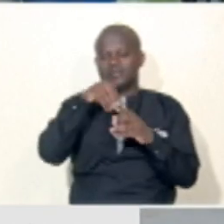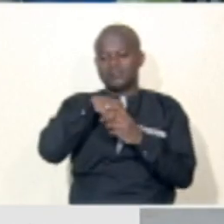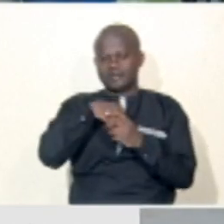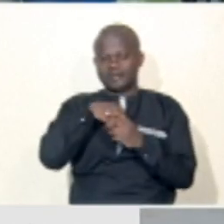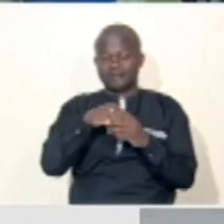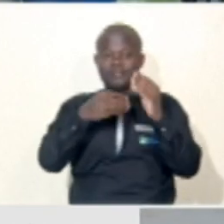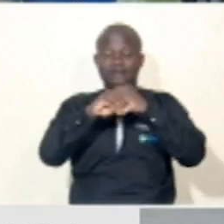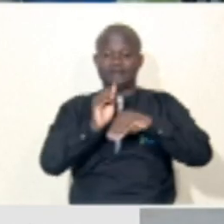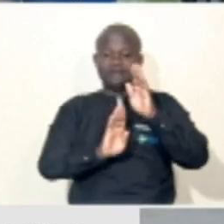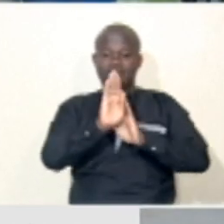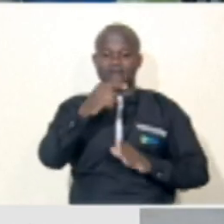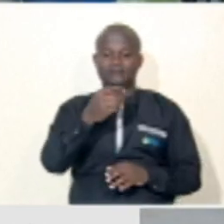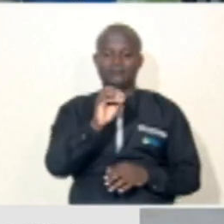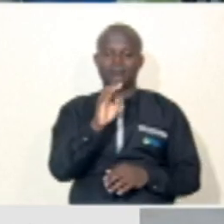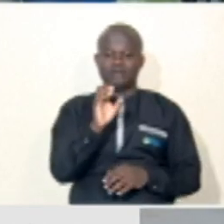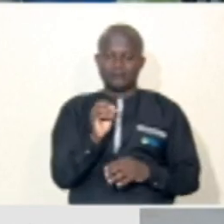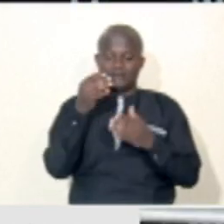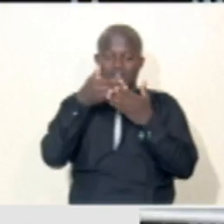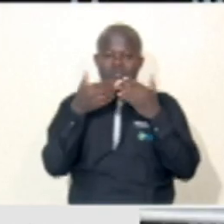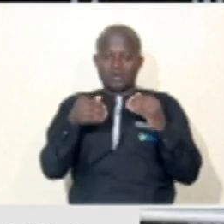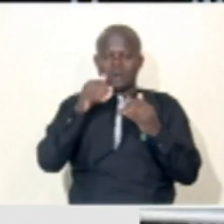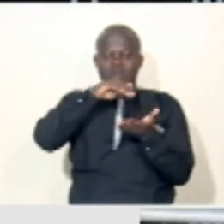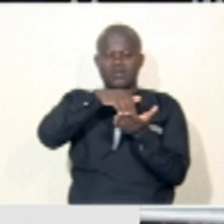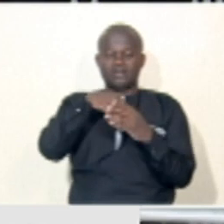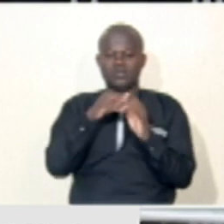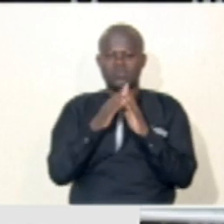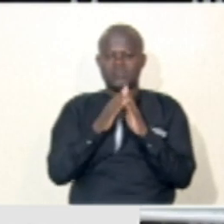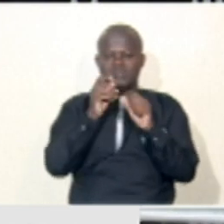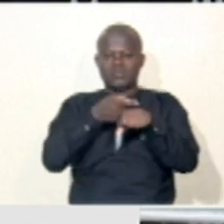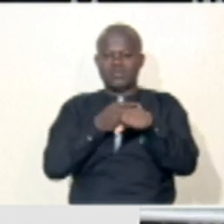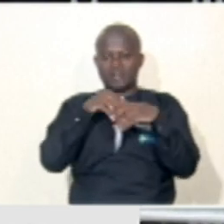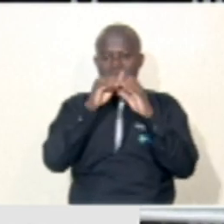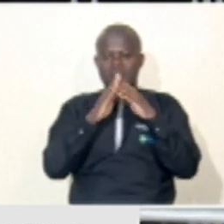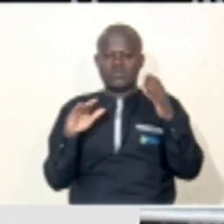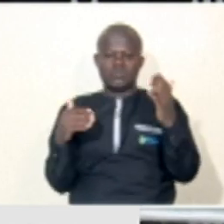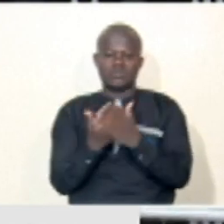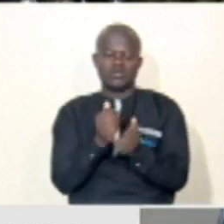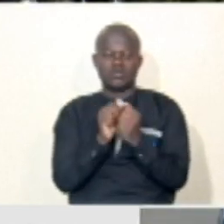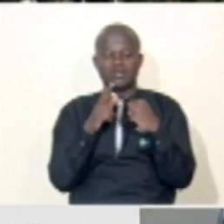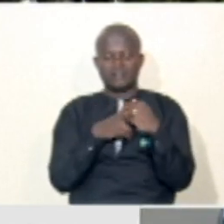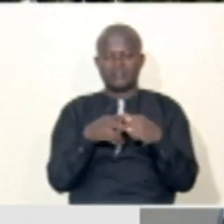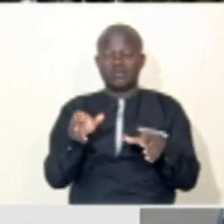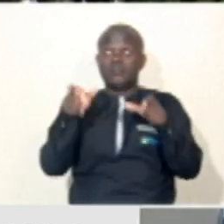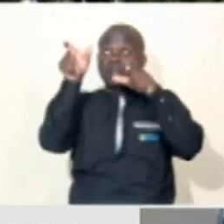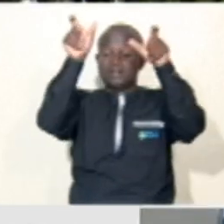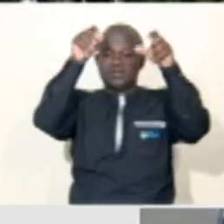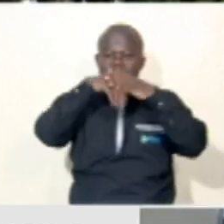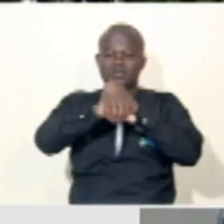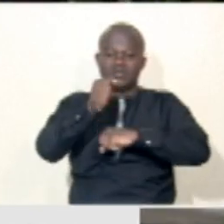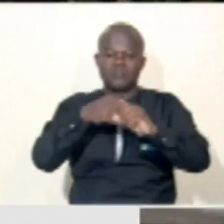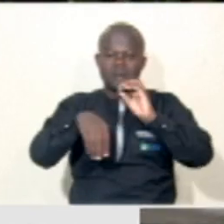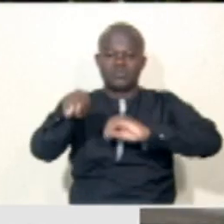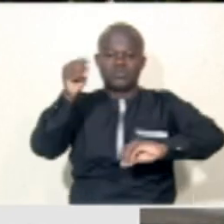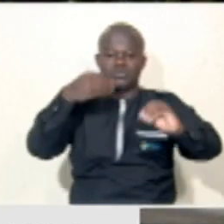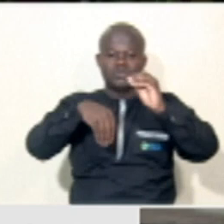Uretse isoko rya kijyambere rya Goyiko kugeza ubu hagati mu mujyi wa Musanze hari inyubako nshya 17 z'amagorofa zikaba arizo ziganjemo ibikorwa